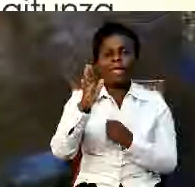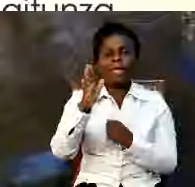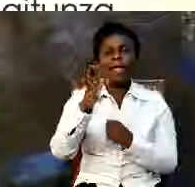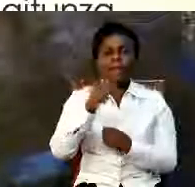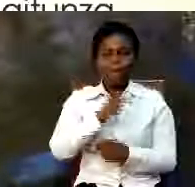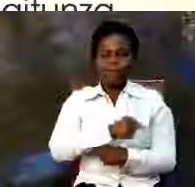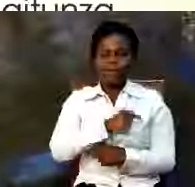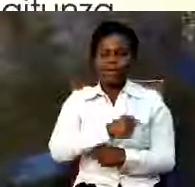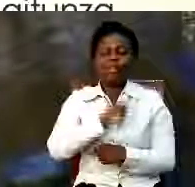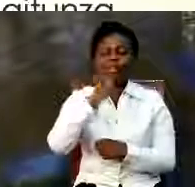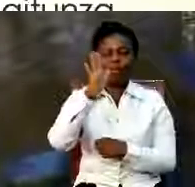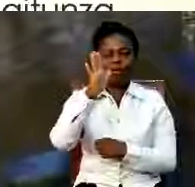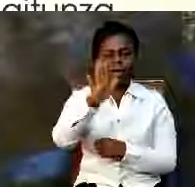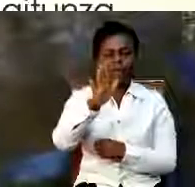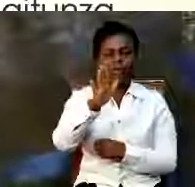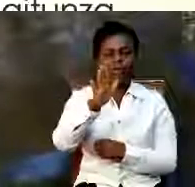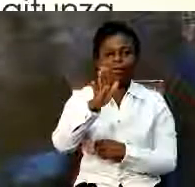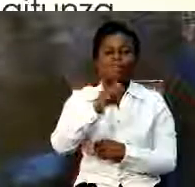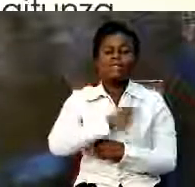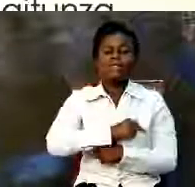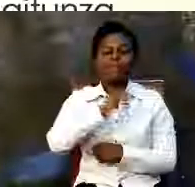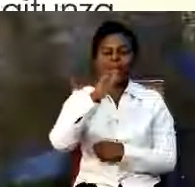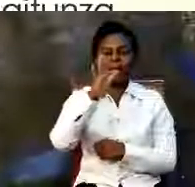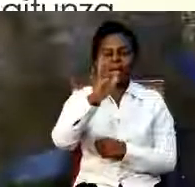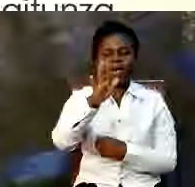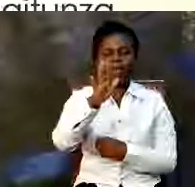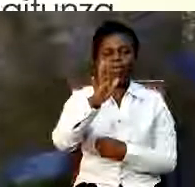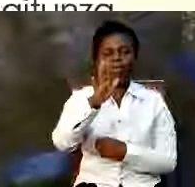mwenendo wako, tabia yako,